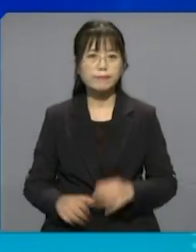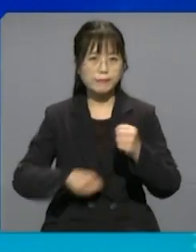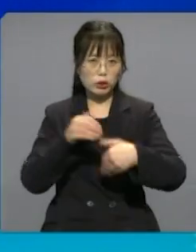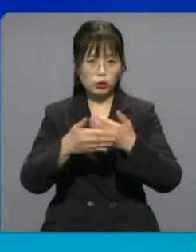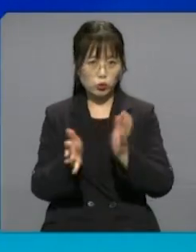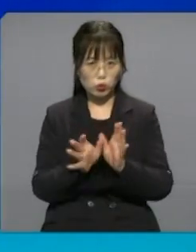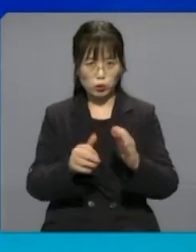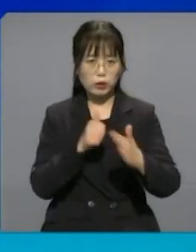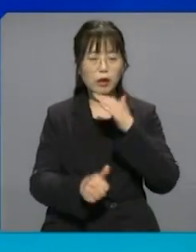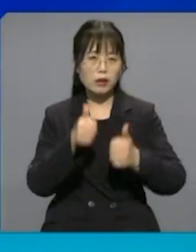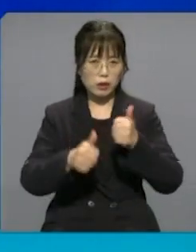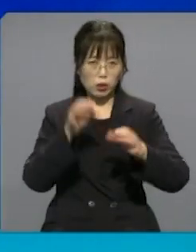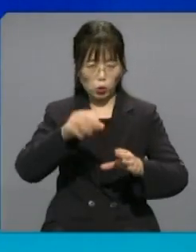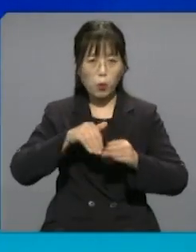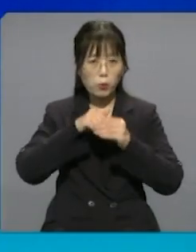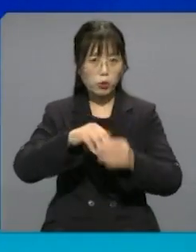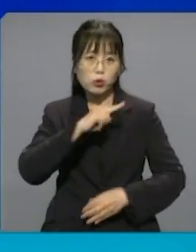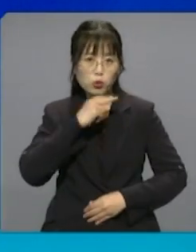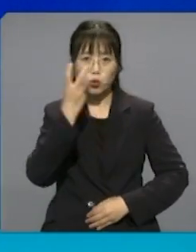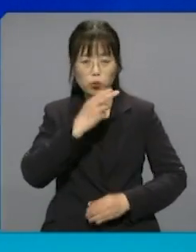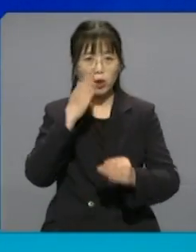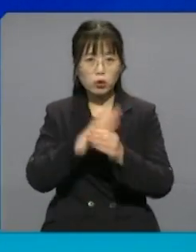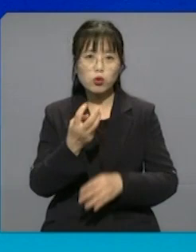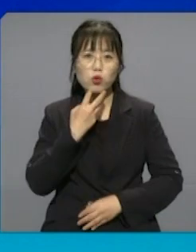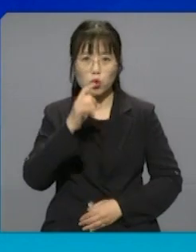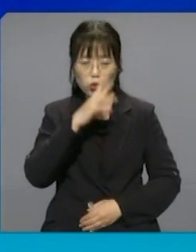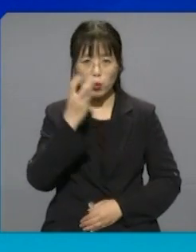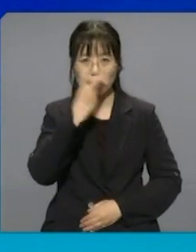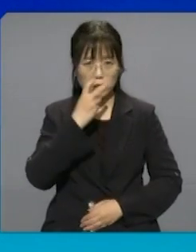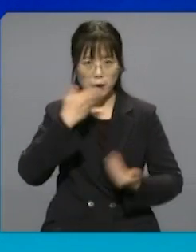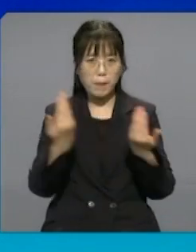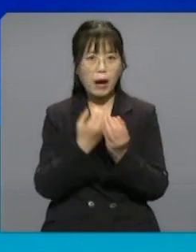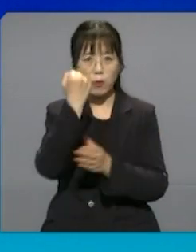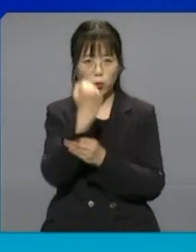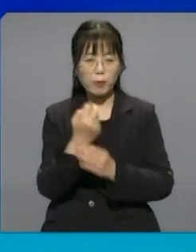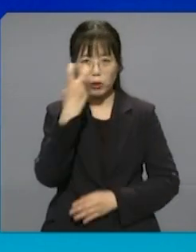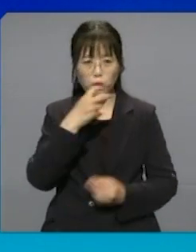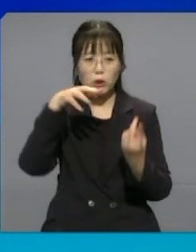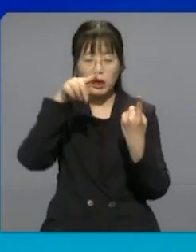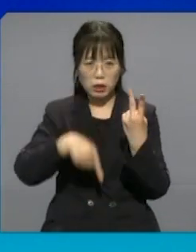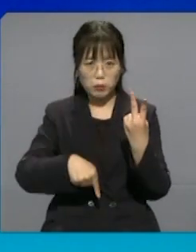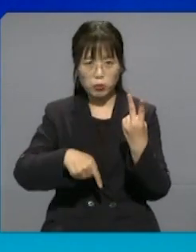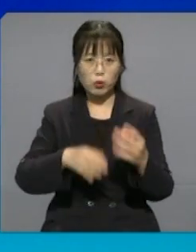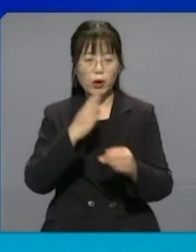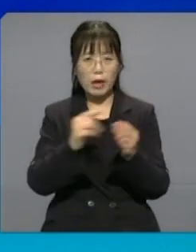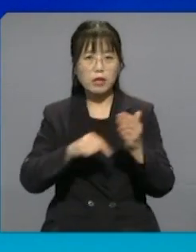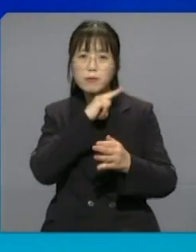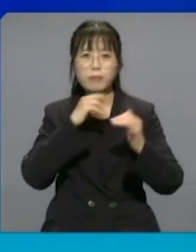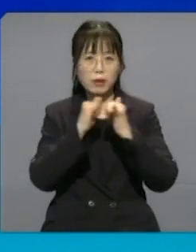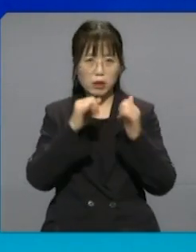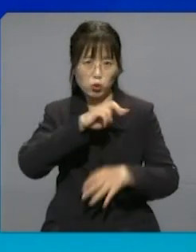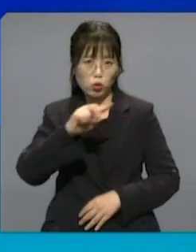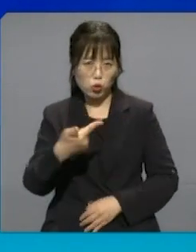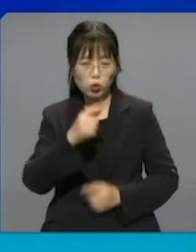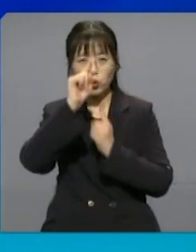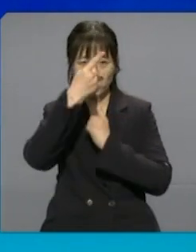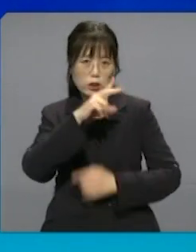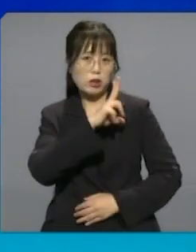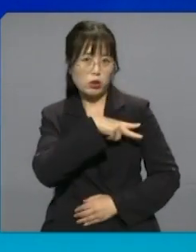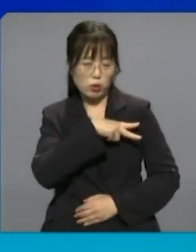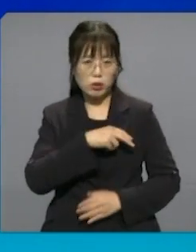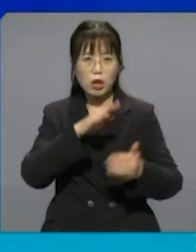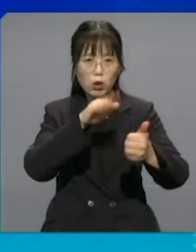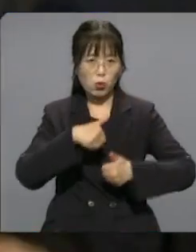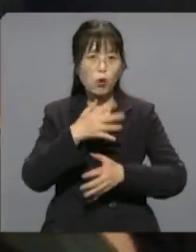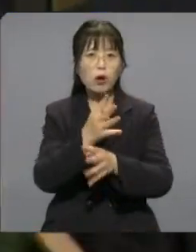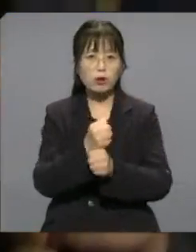민주당 전당대회 돈봉투 의혹을 수사하는 서울중앙지검 반부패 수사 2부는 핵심 피의자인 윤관석, 이성만 의원의